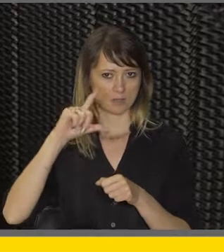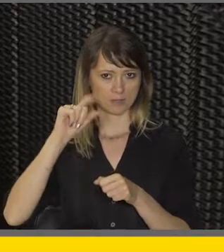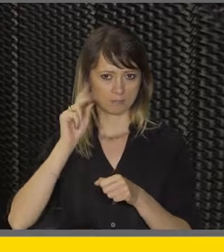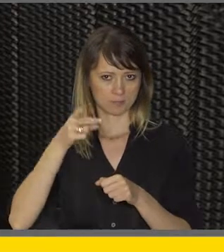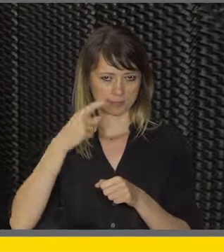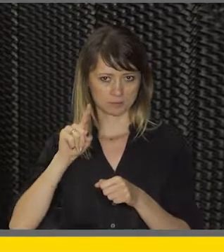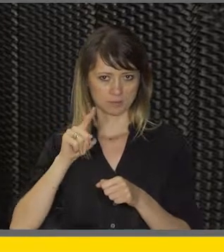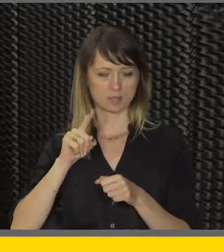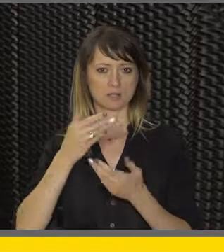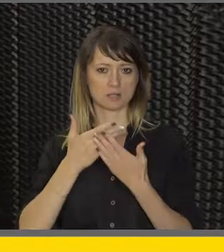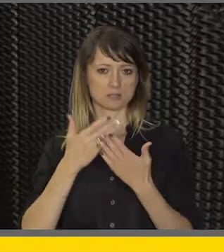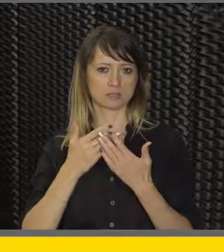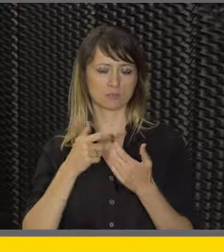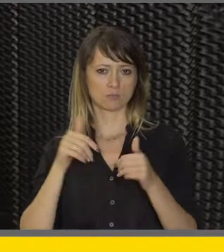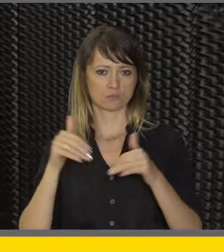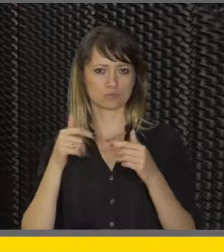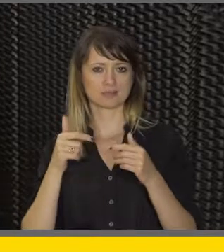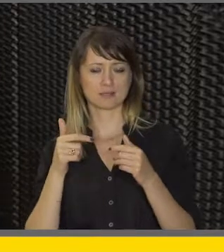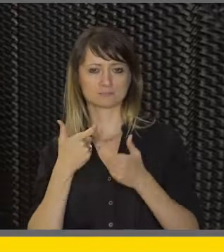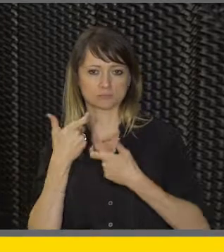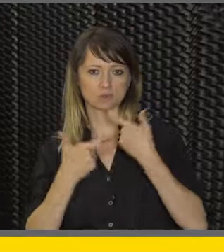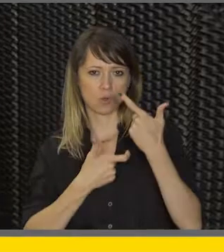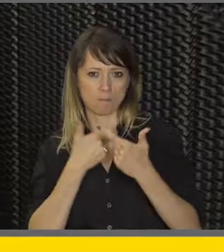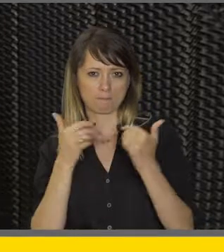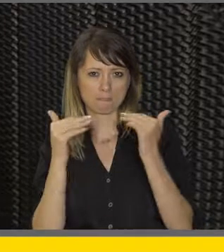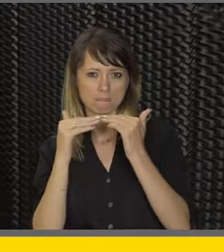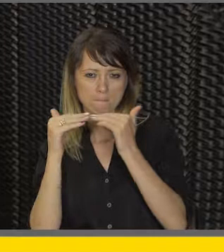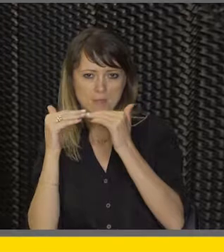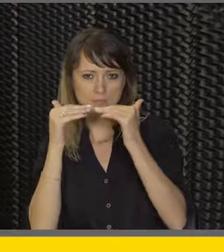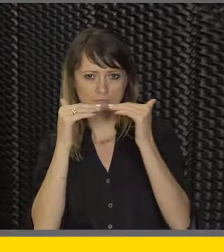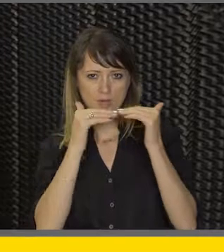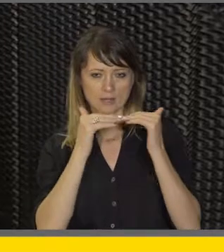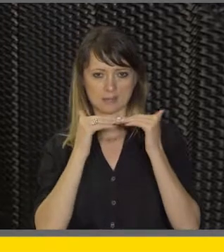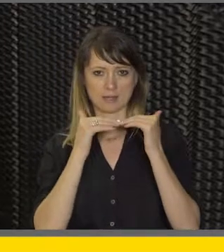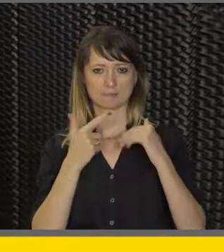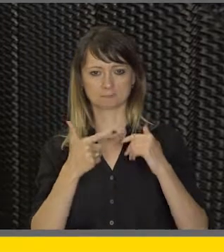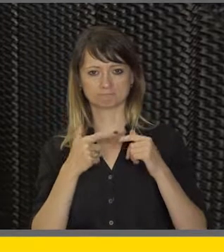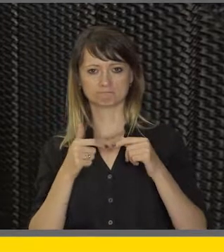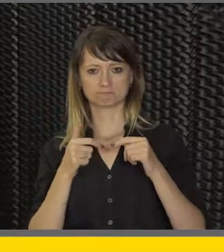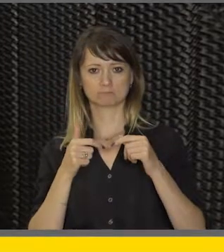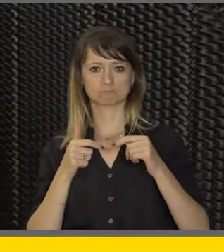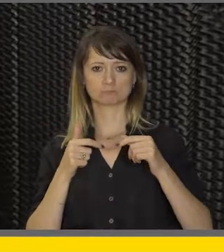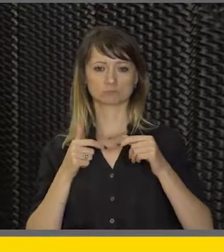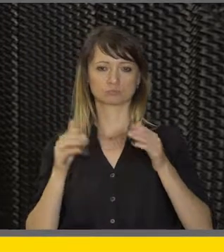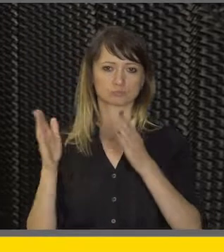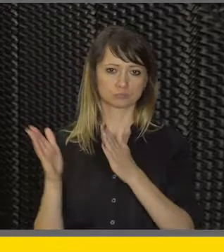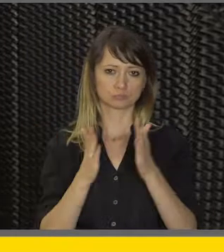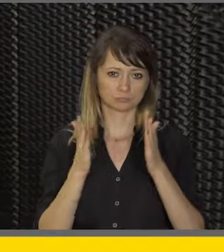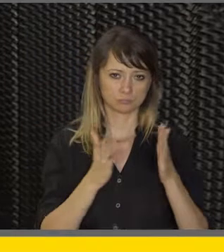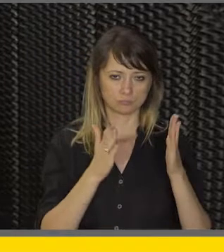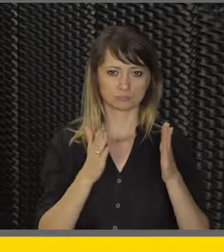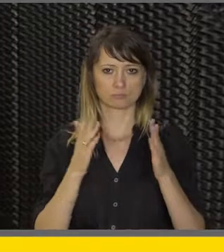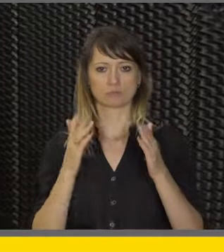dokonać takiego dopasowania, w którym przyporządkowujemy uzyskane dla naszego regionu obszary